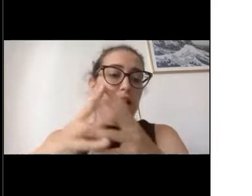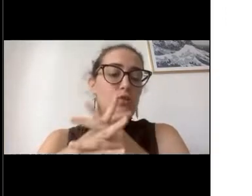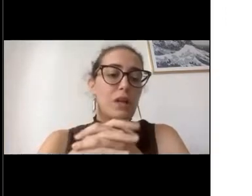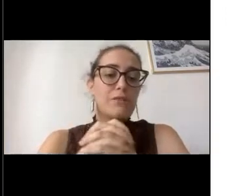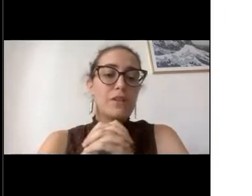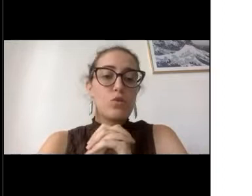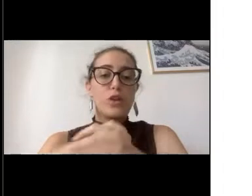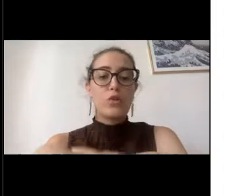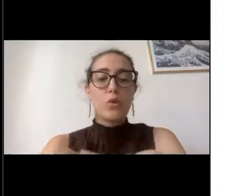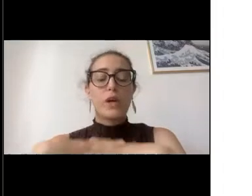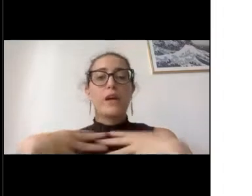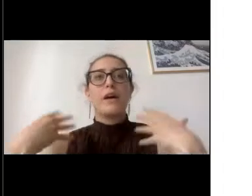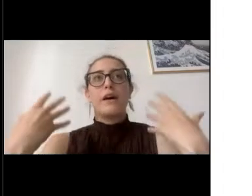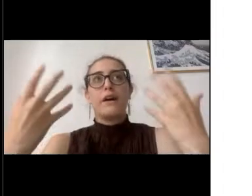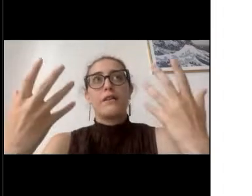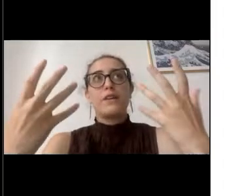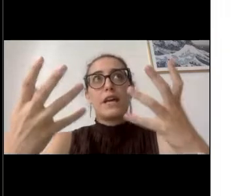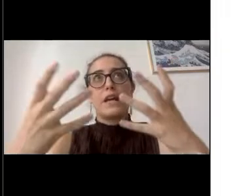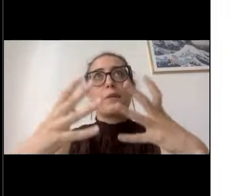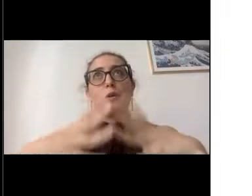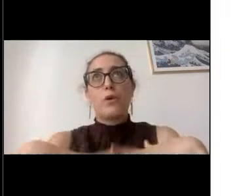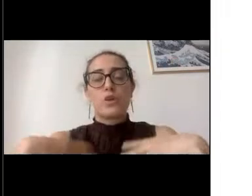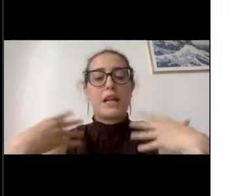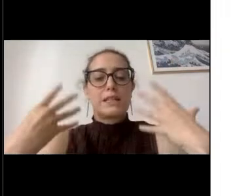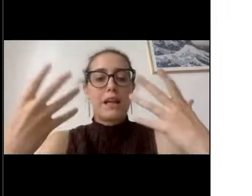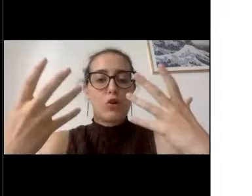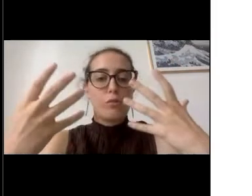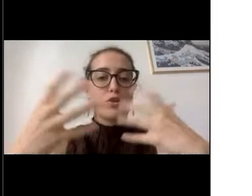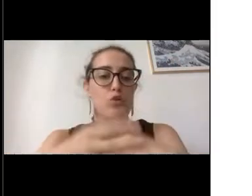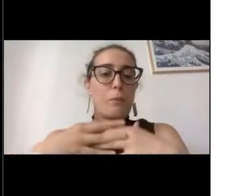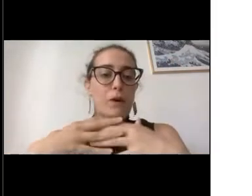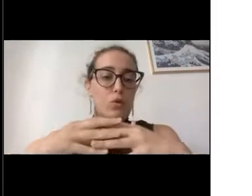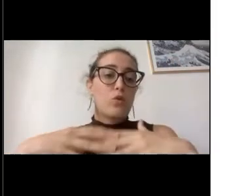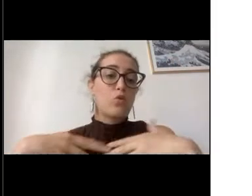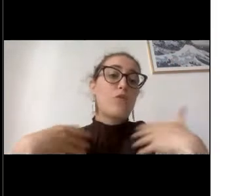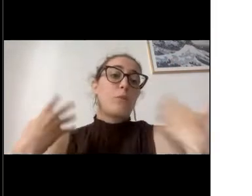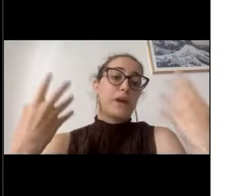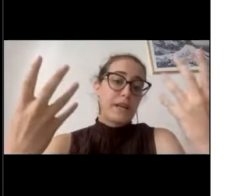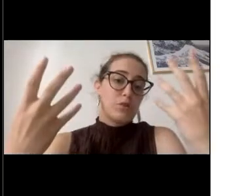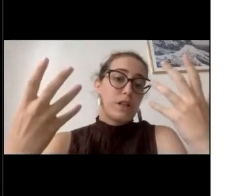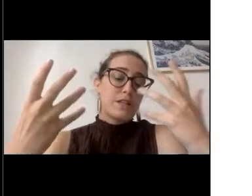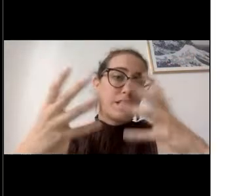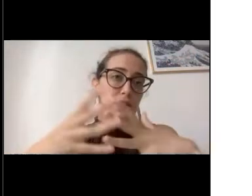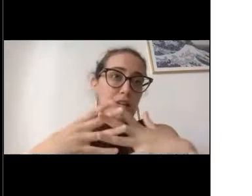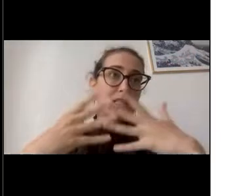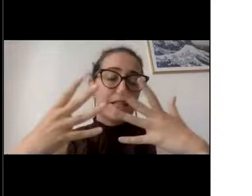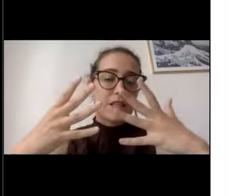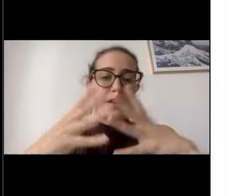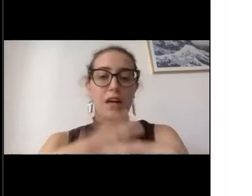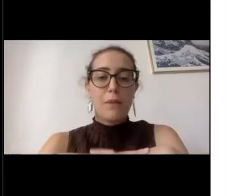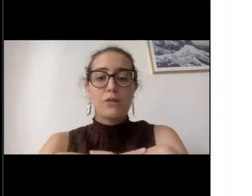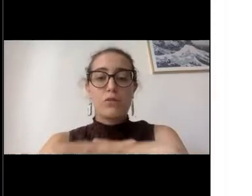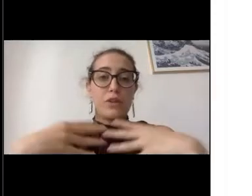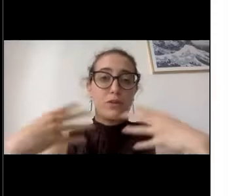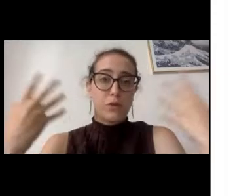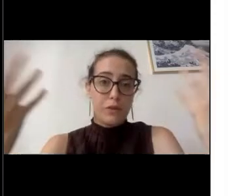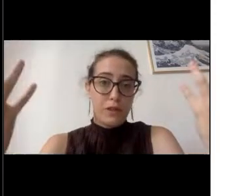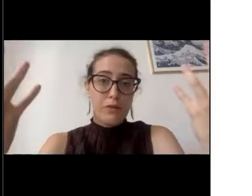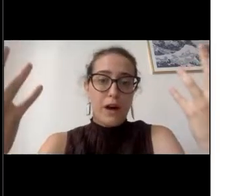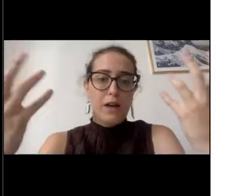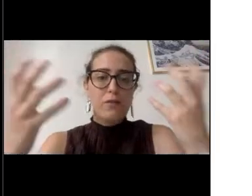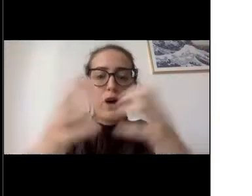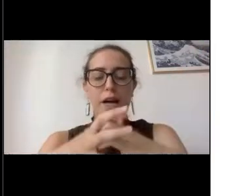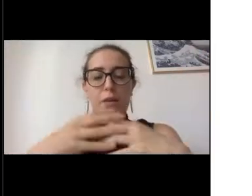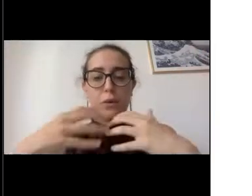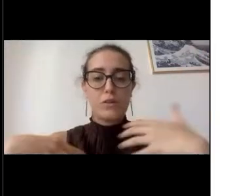delle pbd nel 2021 in cui viene proposto dalla commissione un nuovo pacchetto di iniziative legislative chiamato fit for